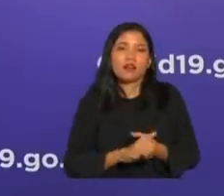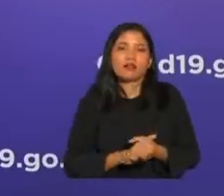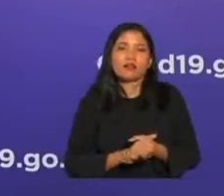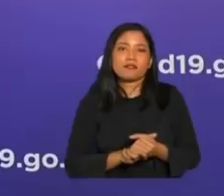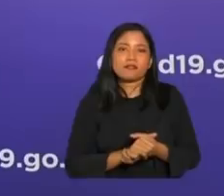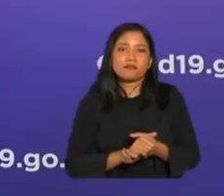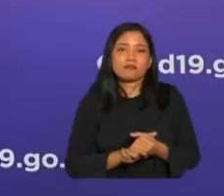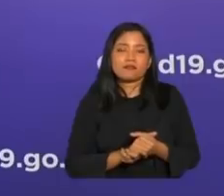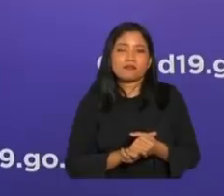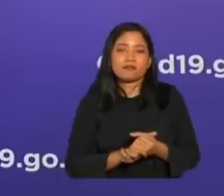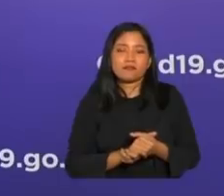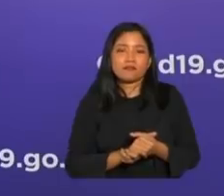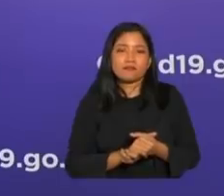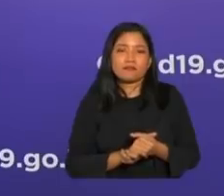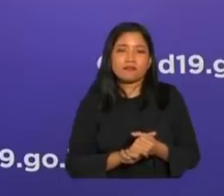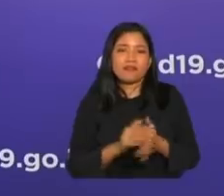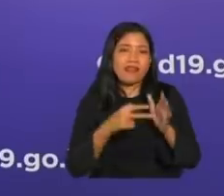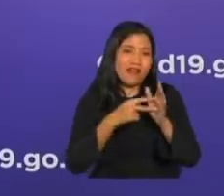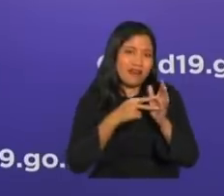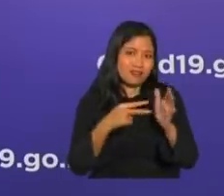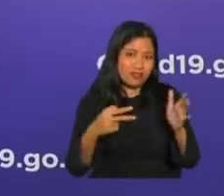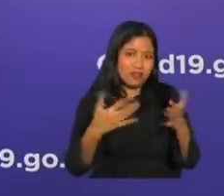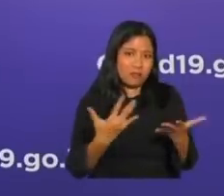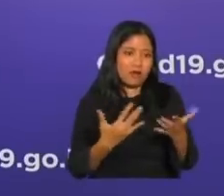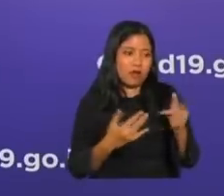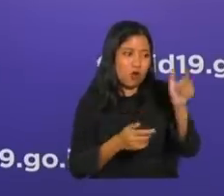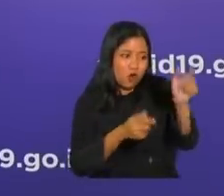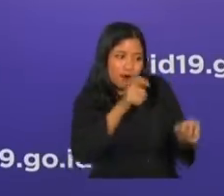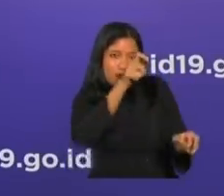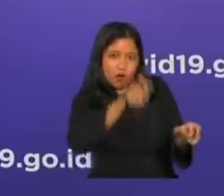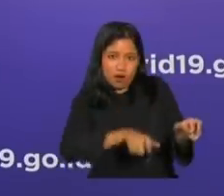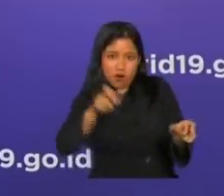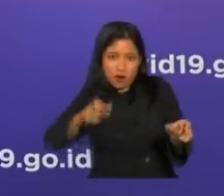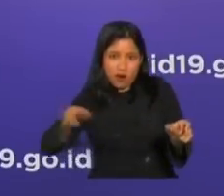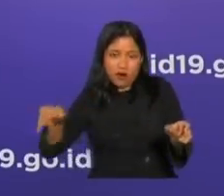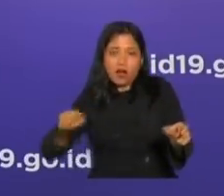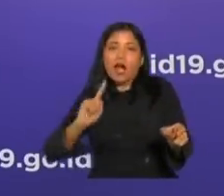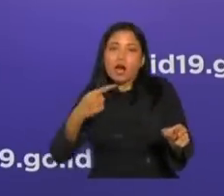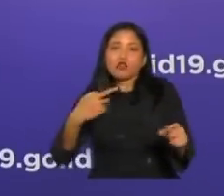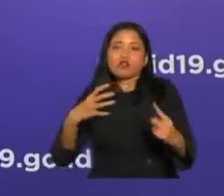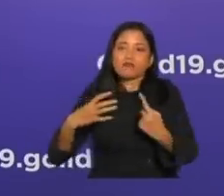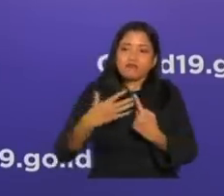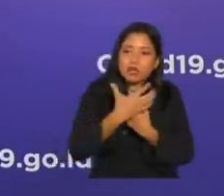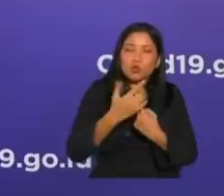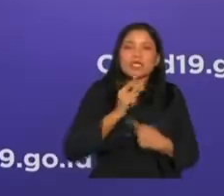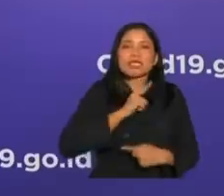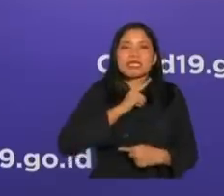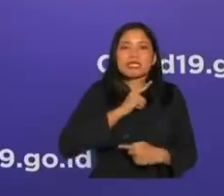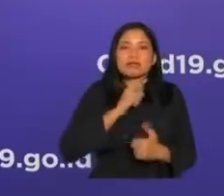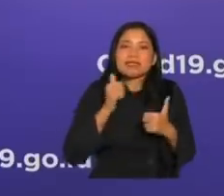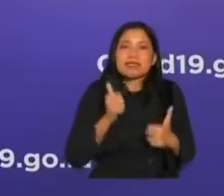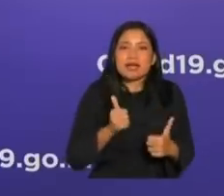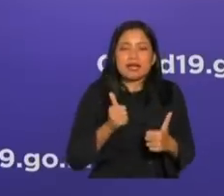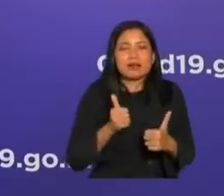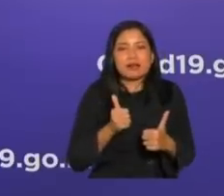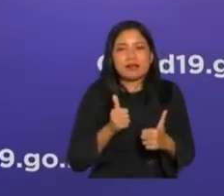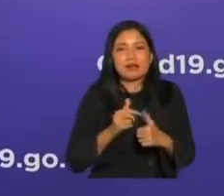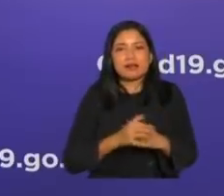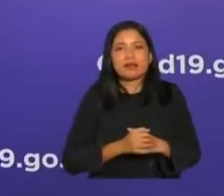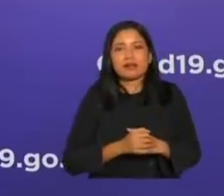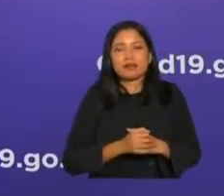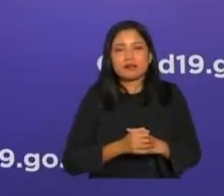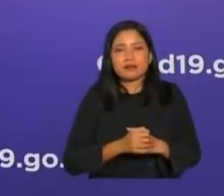orang-perorang harus mampu melindungi diri kita Ayo kita tidak